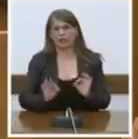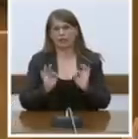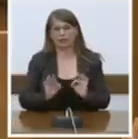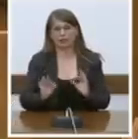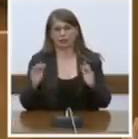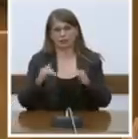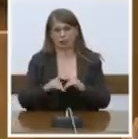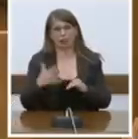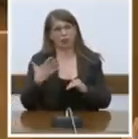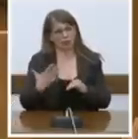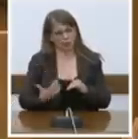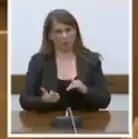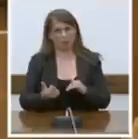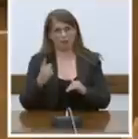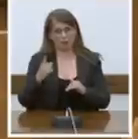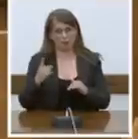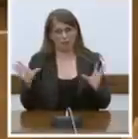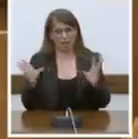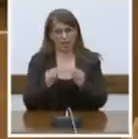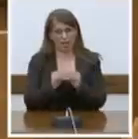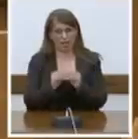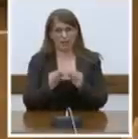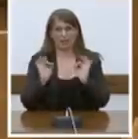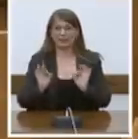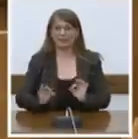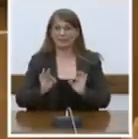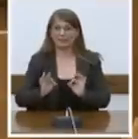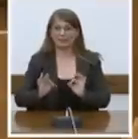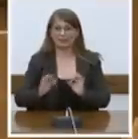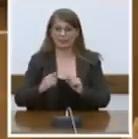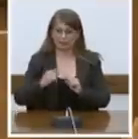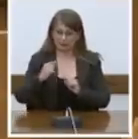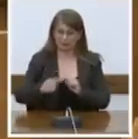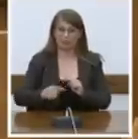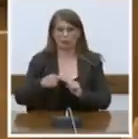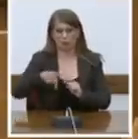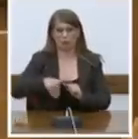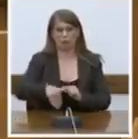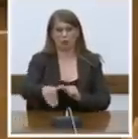θα υπάρξει μια ενιαία τακτική σύνοδος από εδώ και στο εξής.